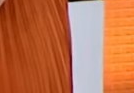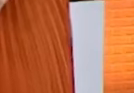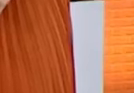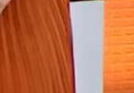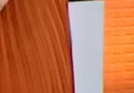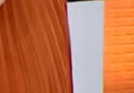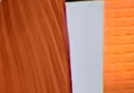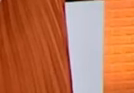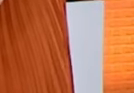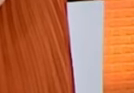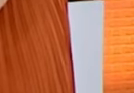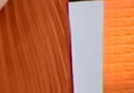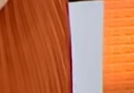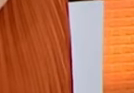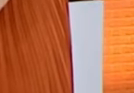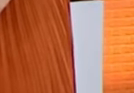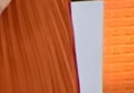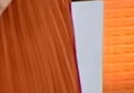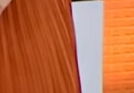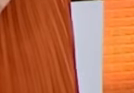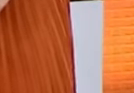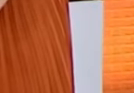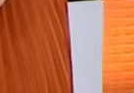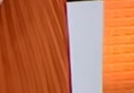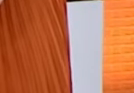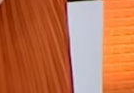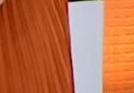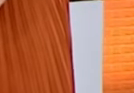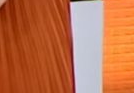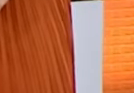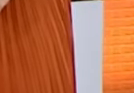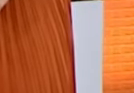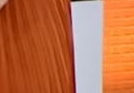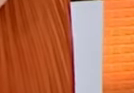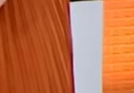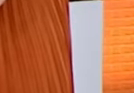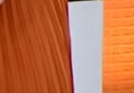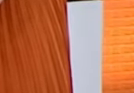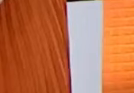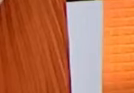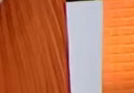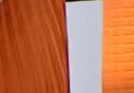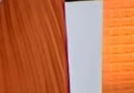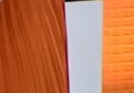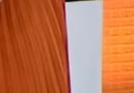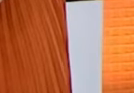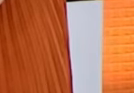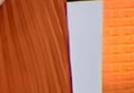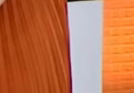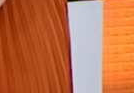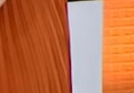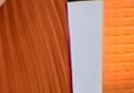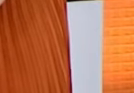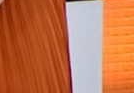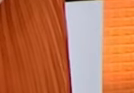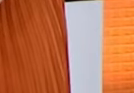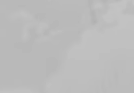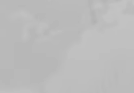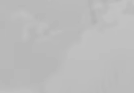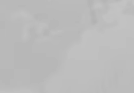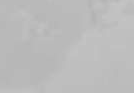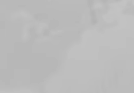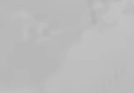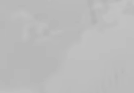YouTube. Sa mga Kapuso abroad, subaybayan niyo po kami sa GMA Pinoy TV at sa www.gmanews.tv.